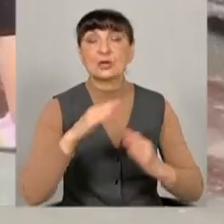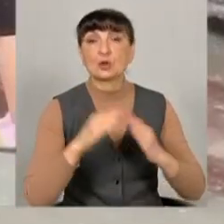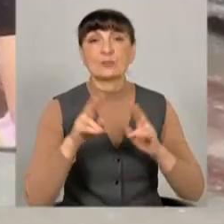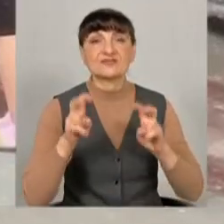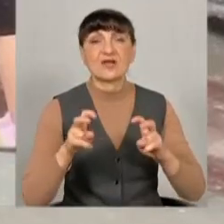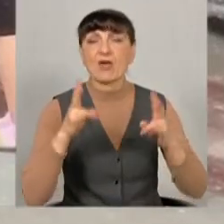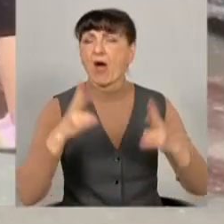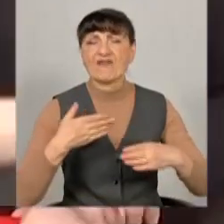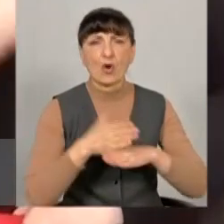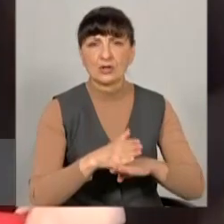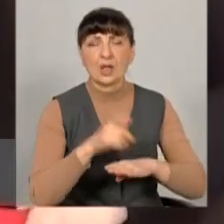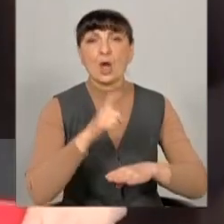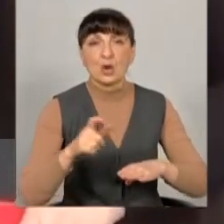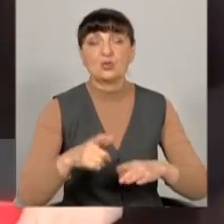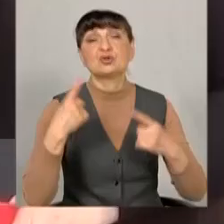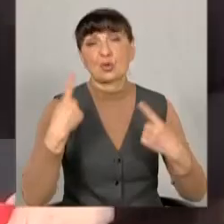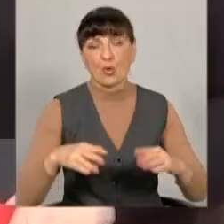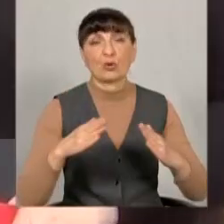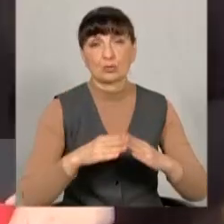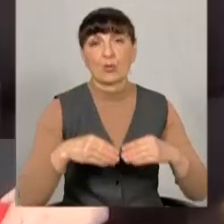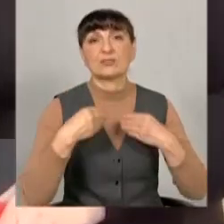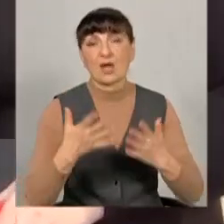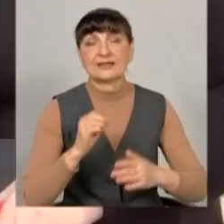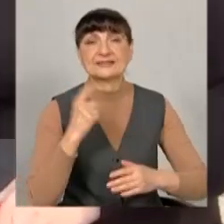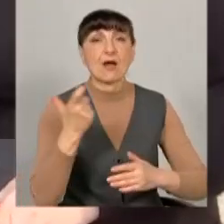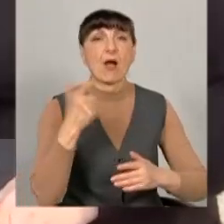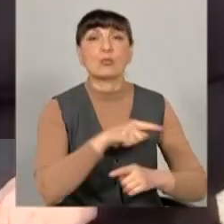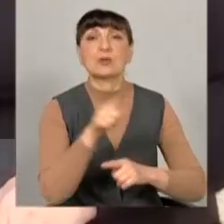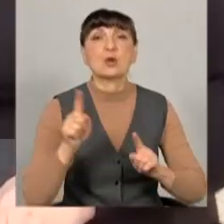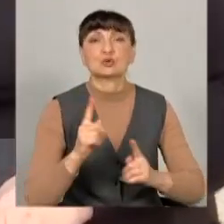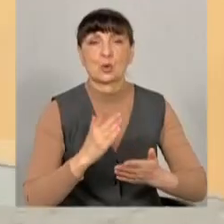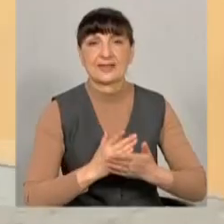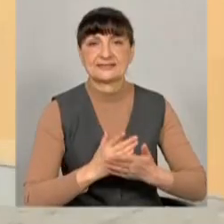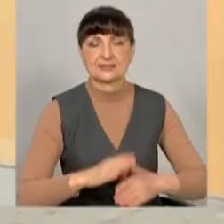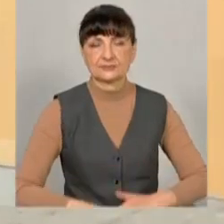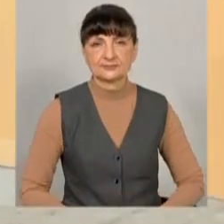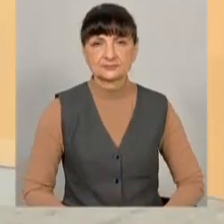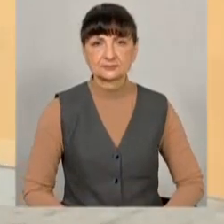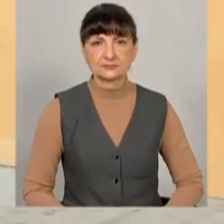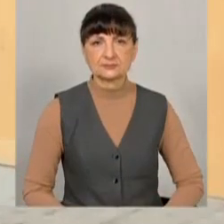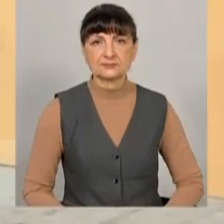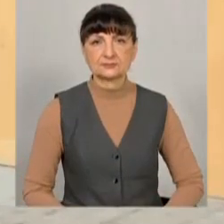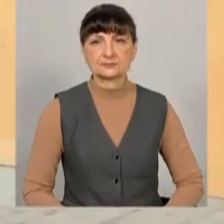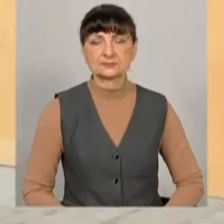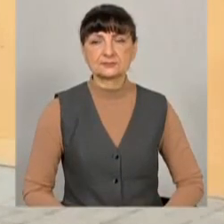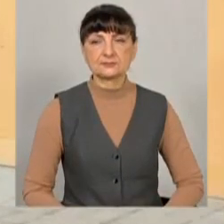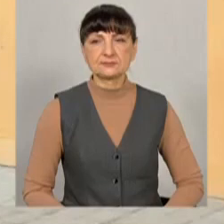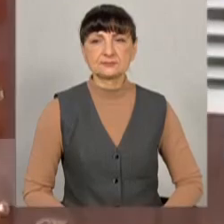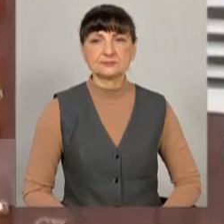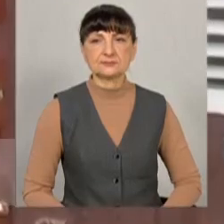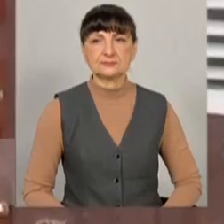признают аварийным, то людям подберут другое жилье из коммунального жилфонда. Лейла Уисова, Жомарт Кудайбергенов, телеканал